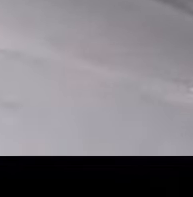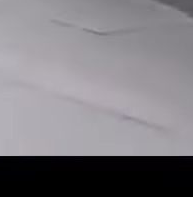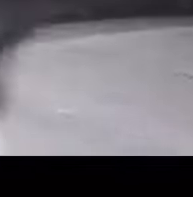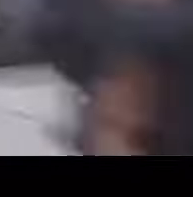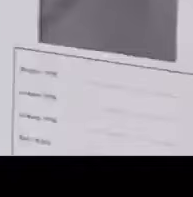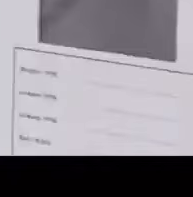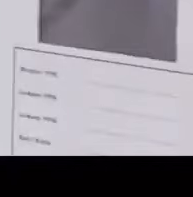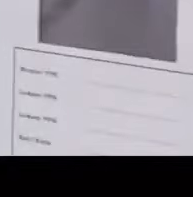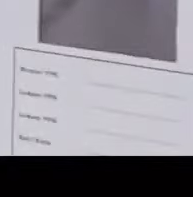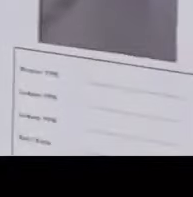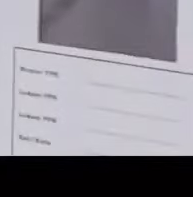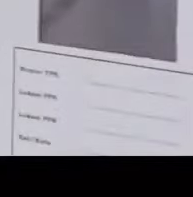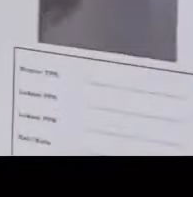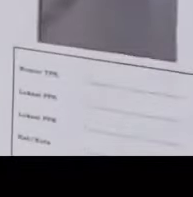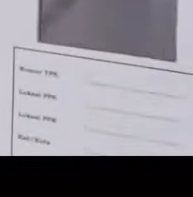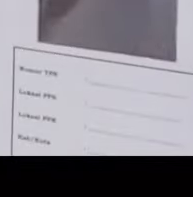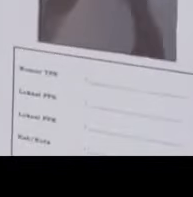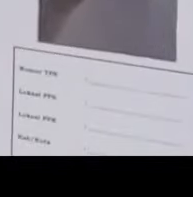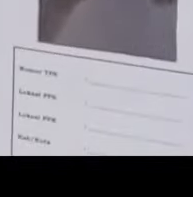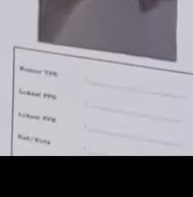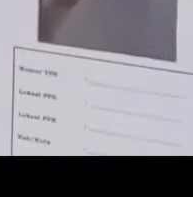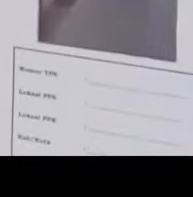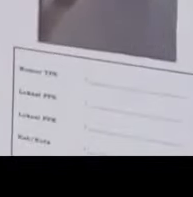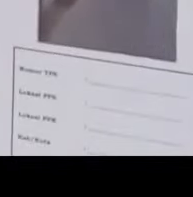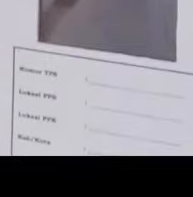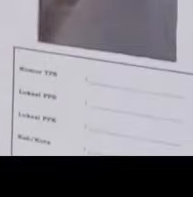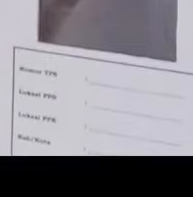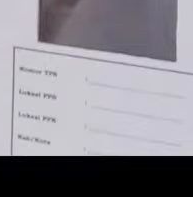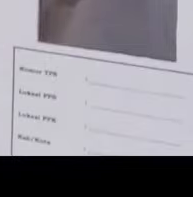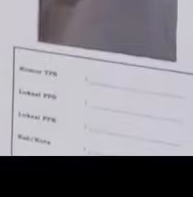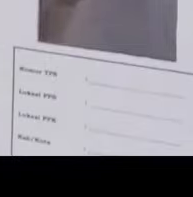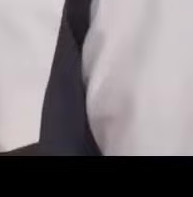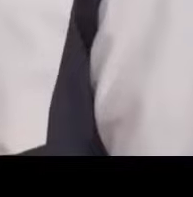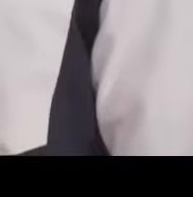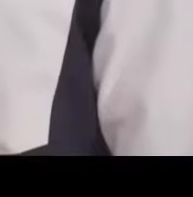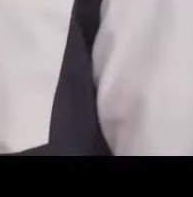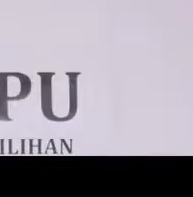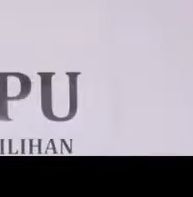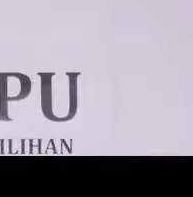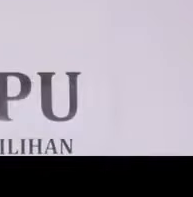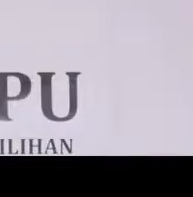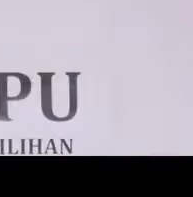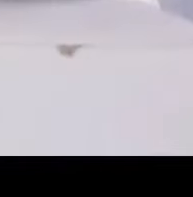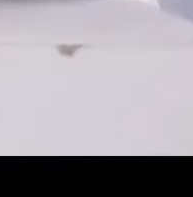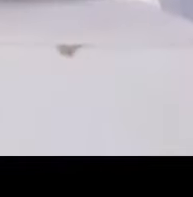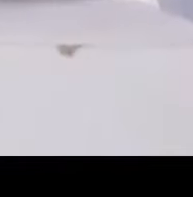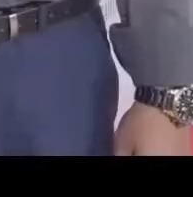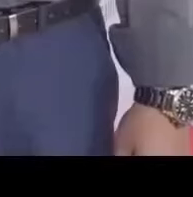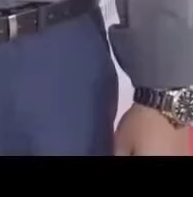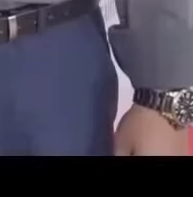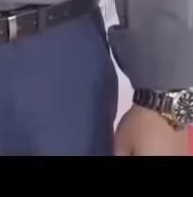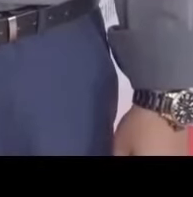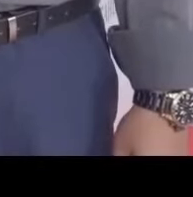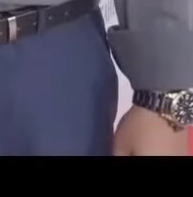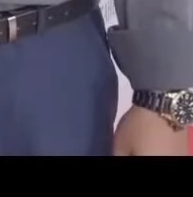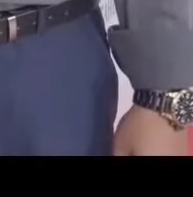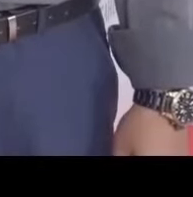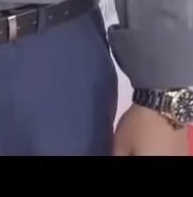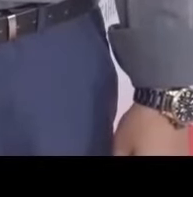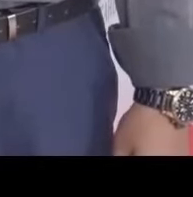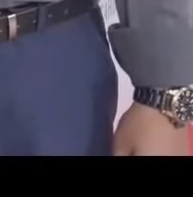hadapi. Kita punya kekuatan. Dengan satu suara, kita bisa menentukan arah masa depan Jawa Barat. Datang ke